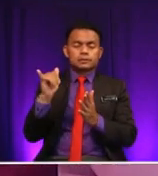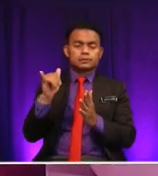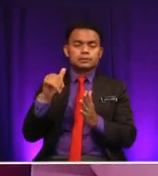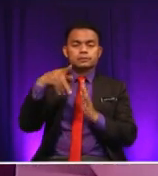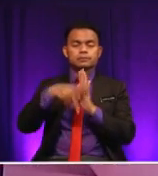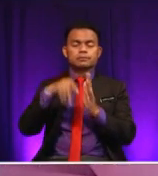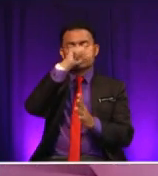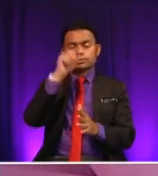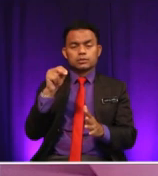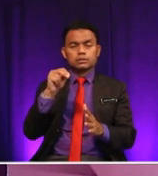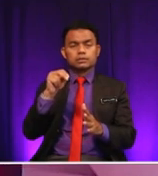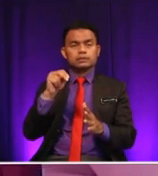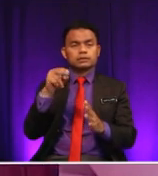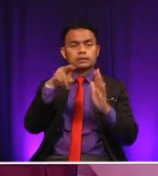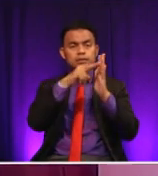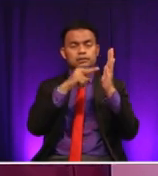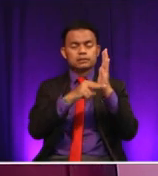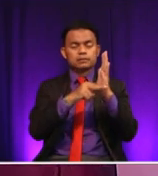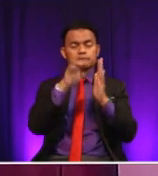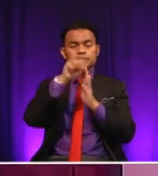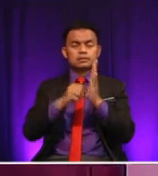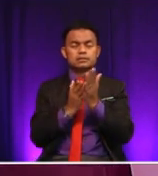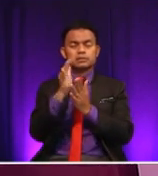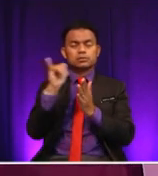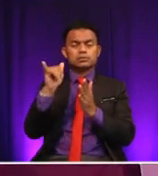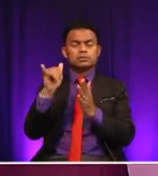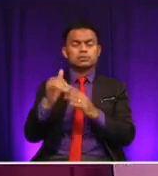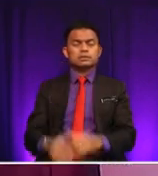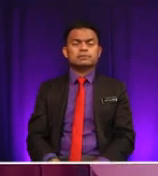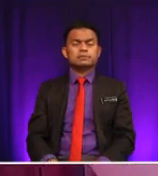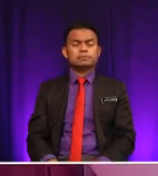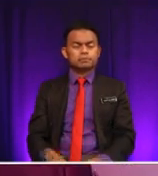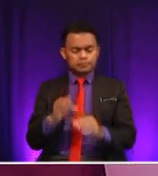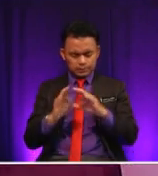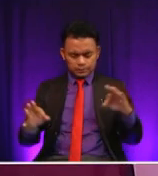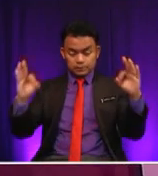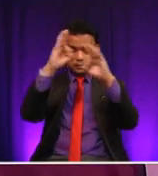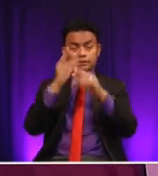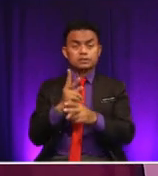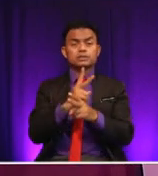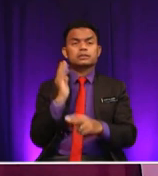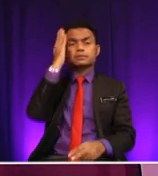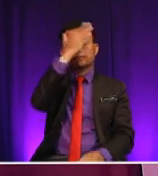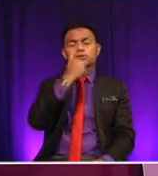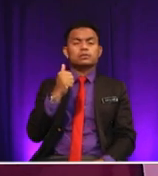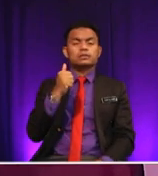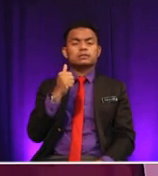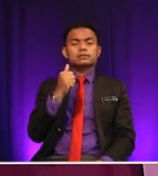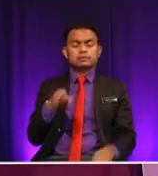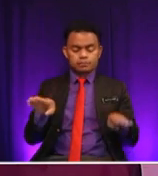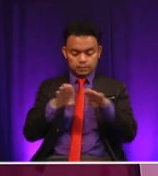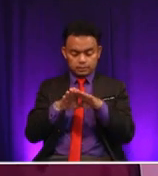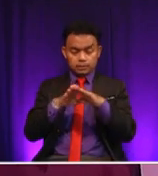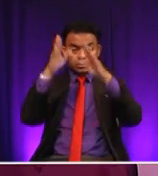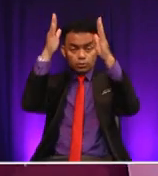rangkap yang ke seterusnya adalah persoalan tentang kepentingan menjaga Marwah Oke sebagai seorang wanita perlu